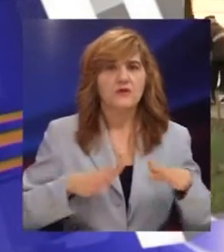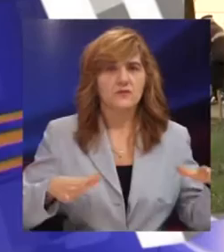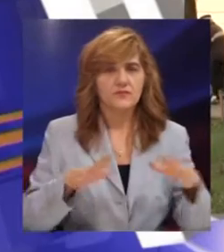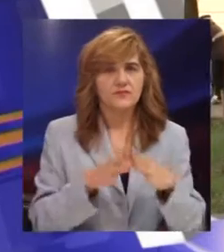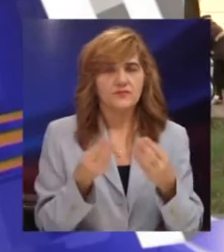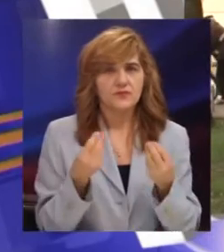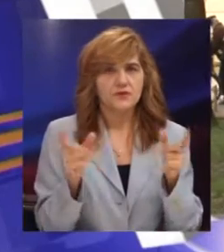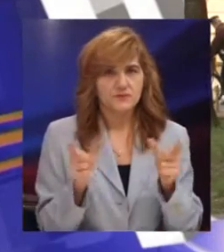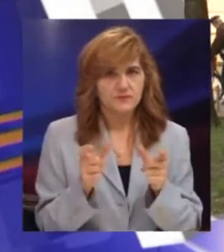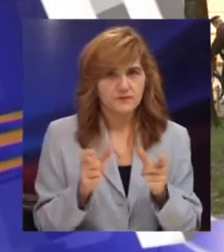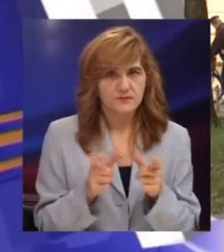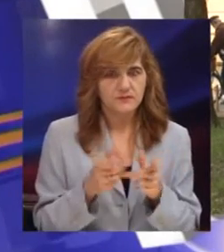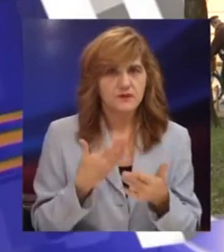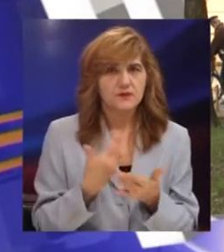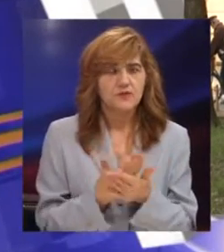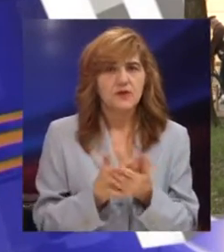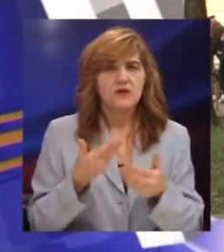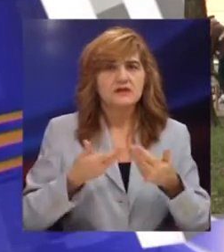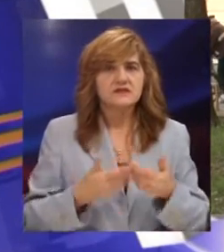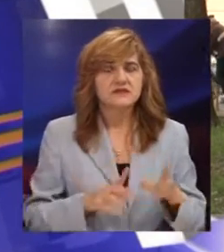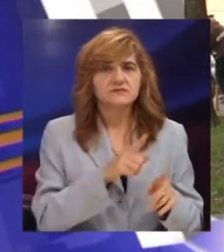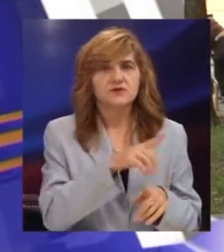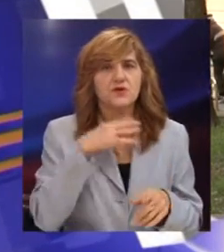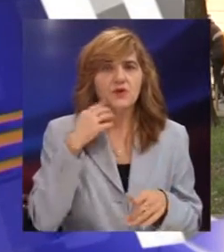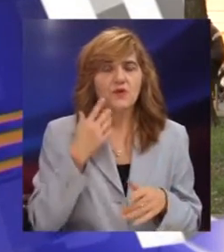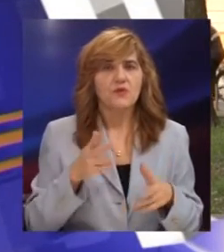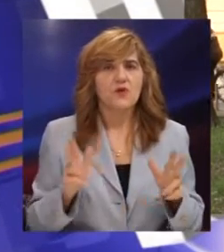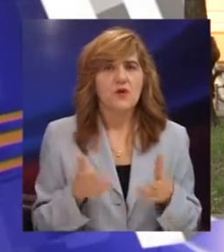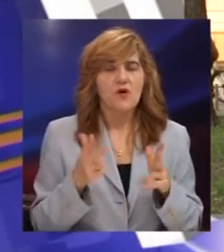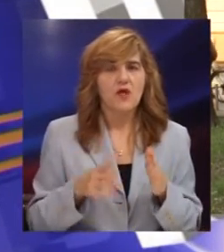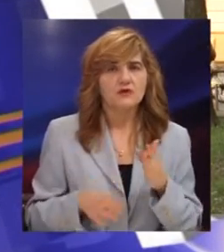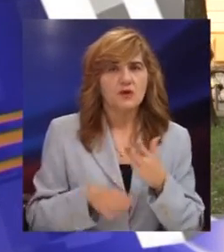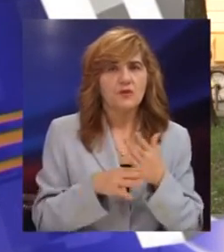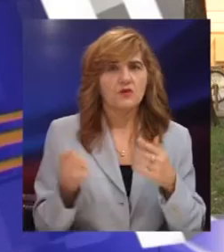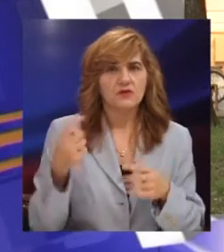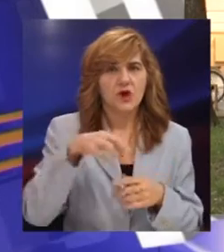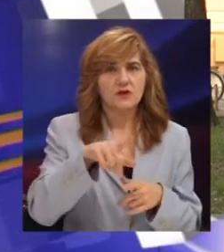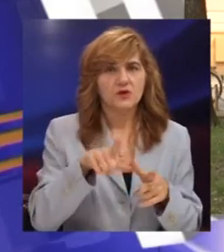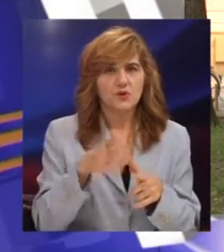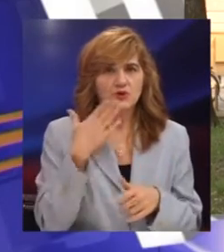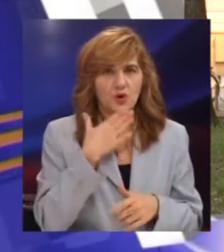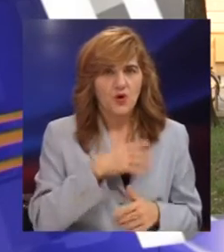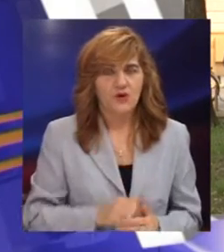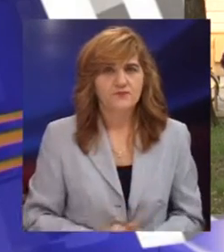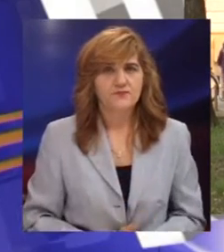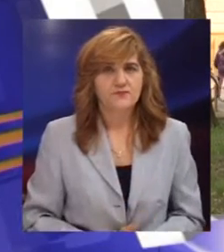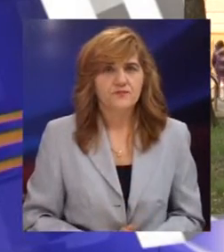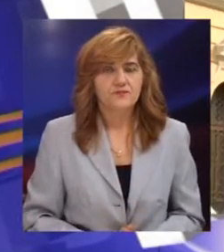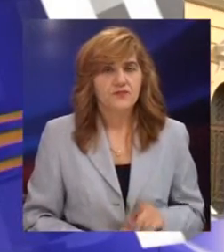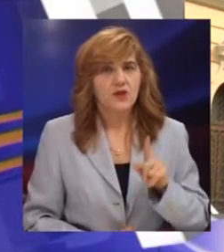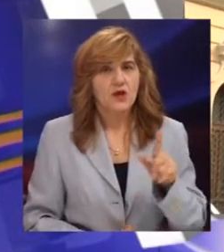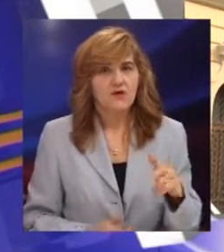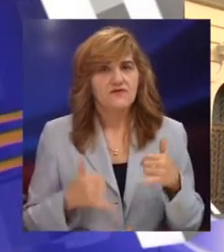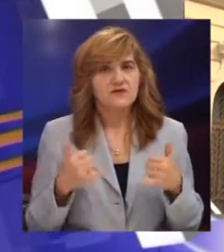znači, kao i da ju nakon izostanka zbog povreda zadobijenih usled pada olakšaju ponovni dolazak u školu. Ovakvi slučajevi